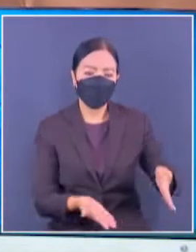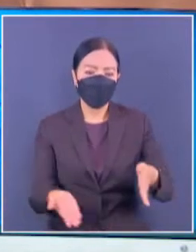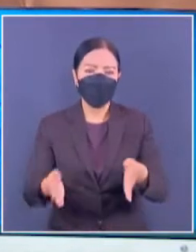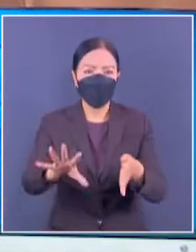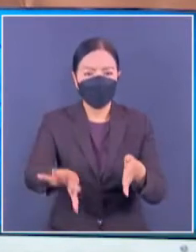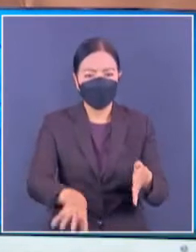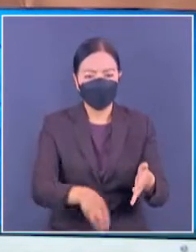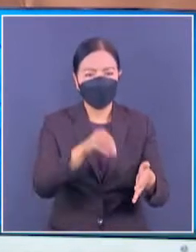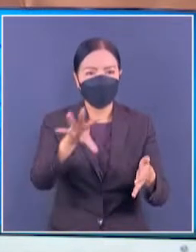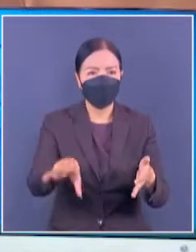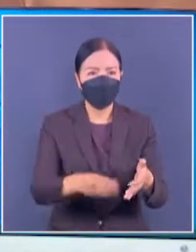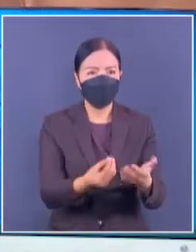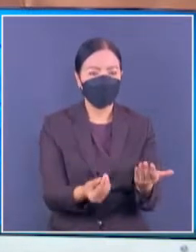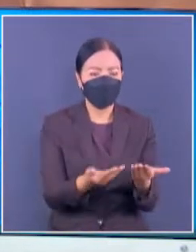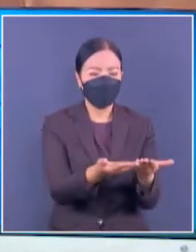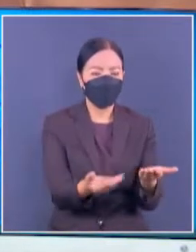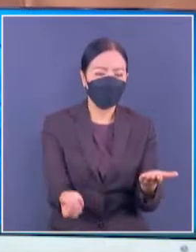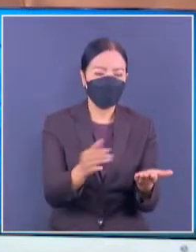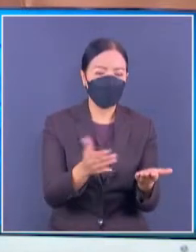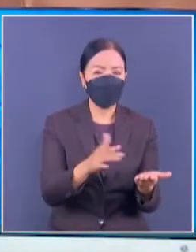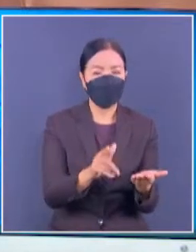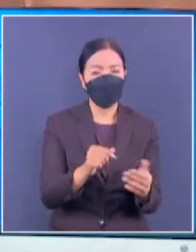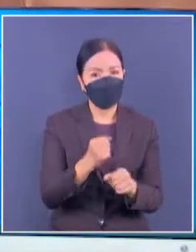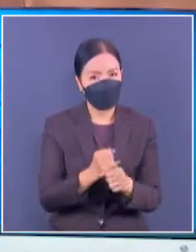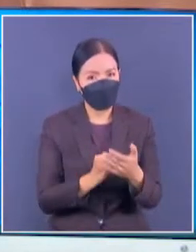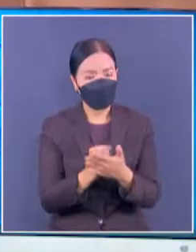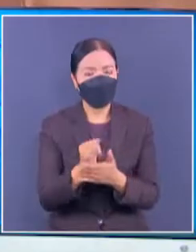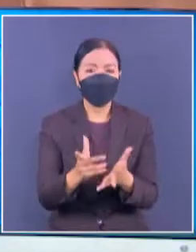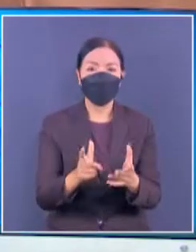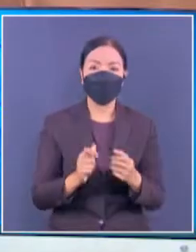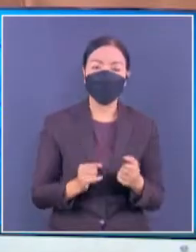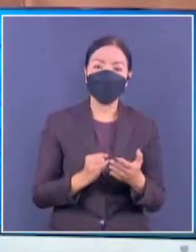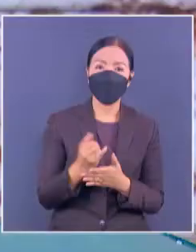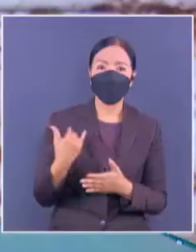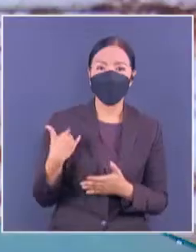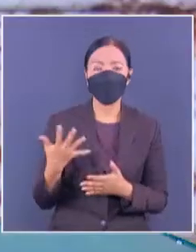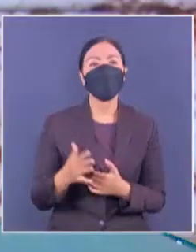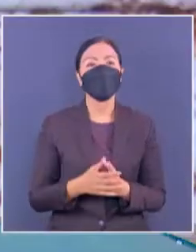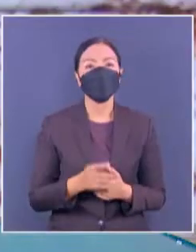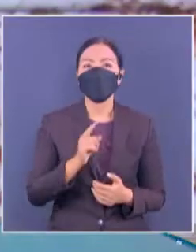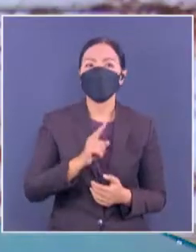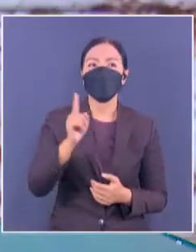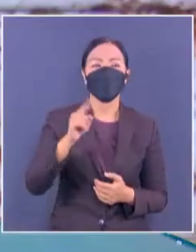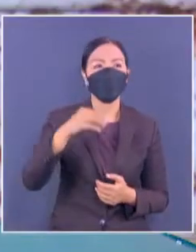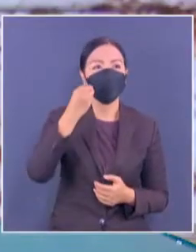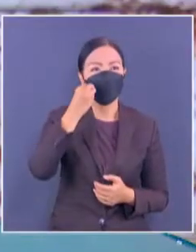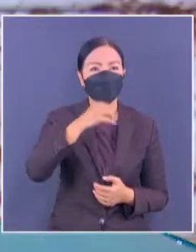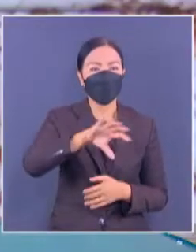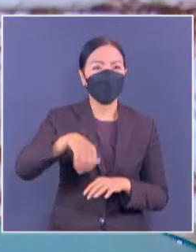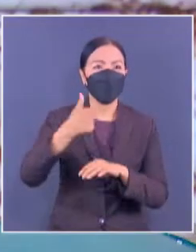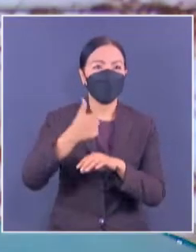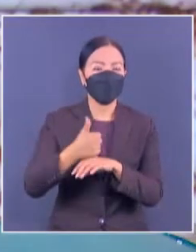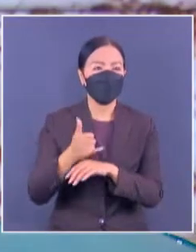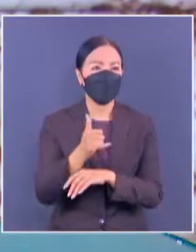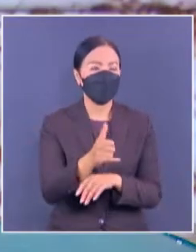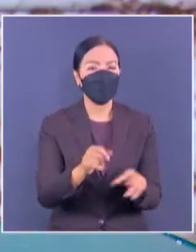ห ม คือได้ขออนุญาตไหมทำอย่างถูกต้องหรือเปล่าก็มีการร้องเรียนไปผู้ใหญ่บ้านในพื้นที่เขาก็ลงไปตรวจสอบครับ